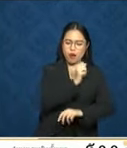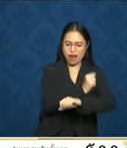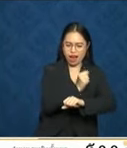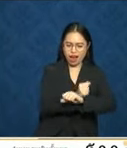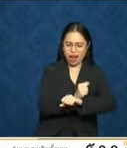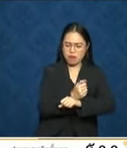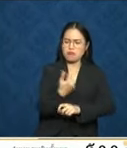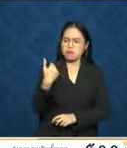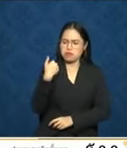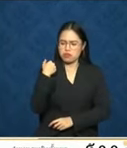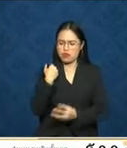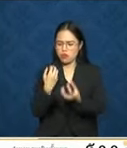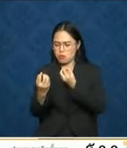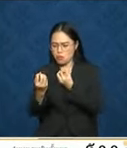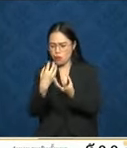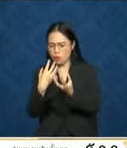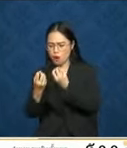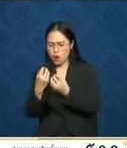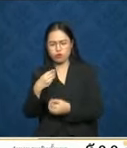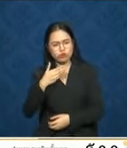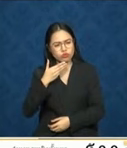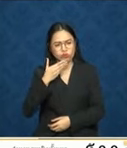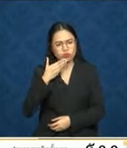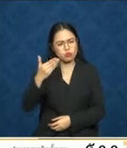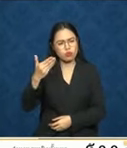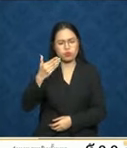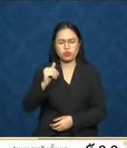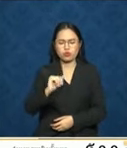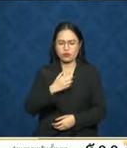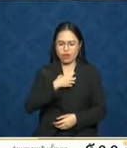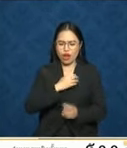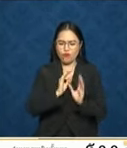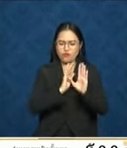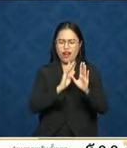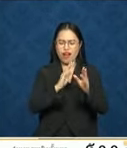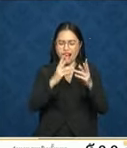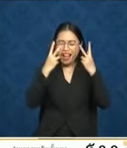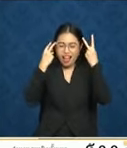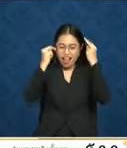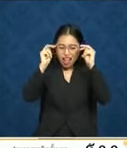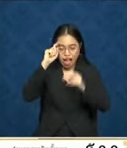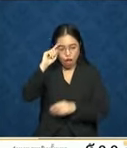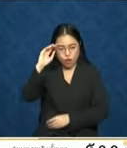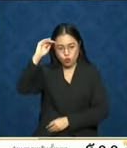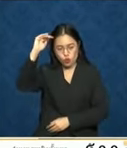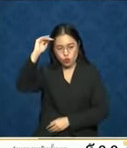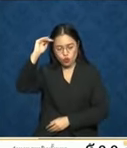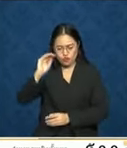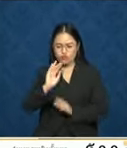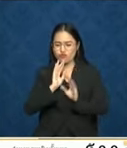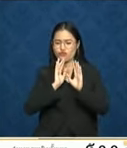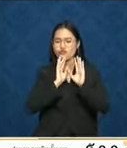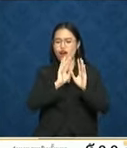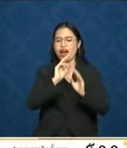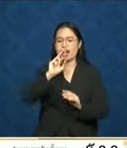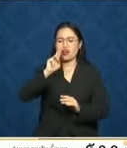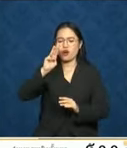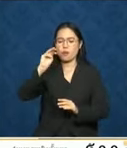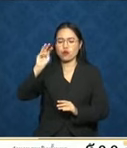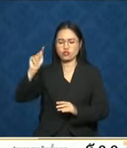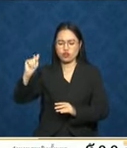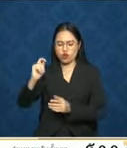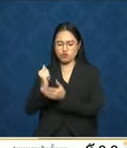เรื่องร้องเรียนมาที่เครือข่ายแรงงานโดยตลอดจึงขอให้นายกรัฐมนตรีรัฐมนตรีปัจจุบันเข้าไปตรวจส